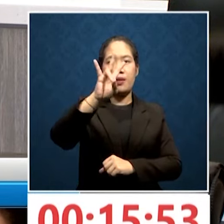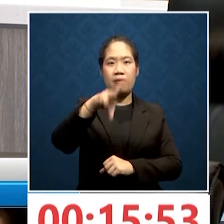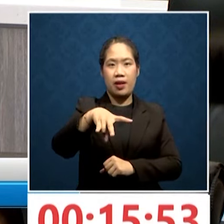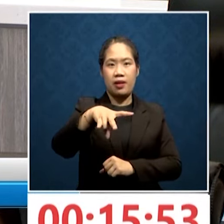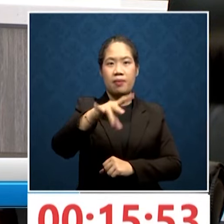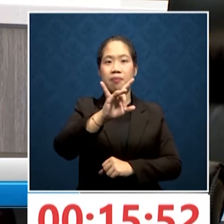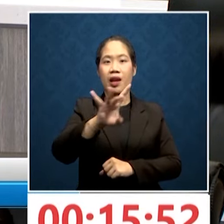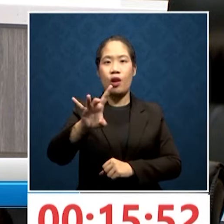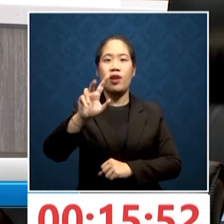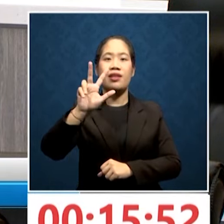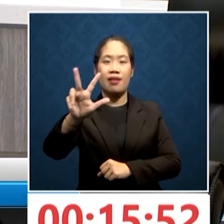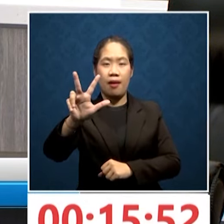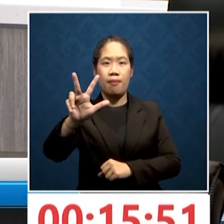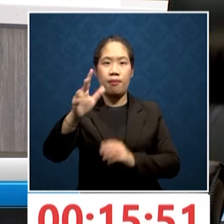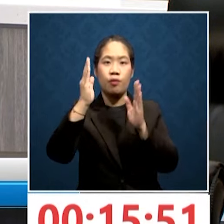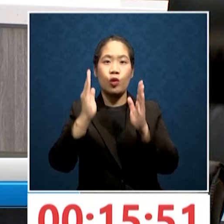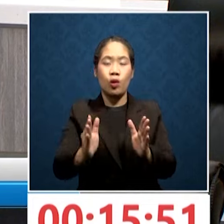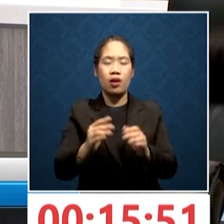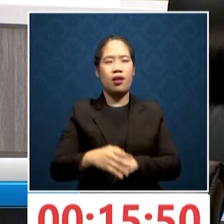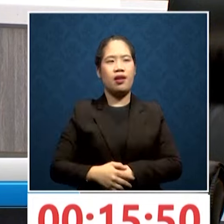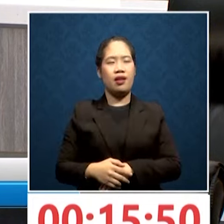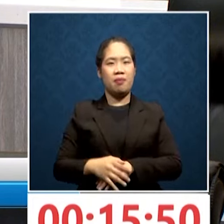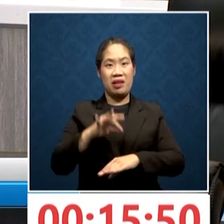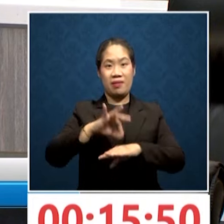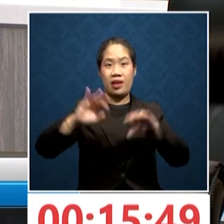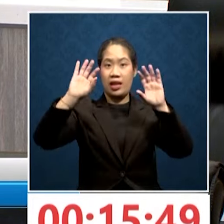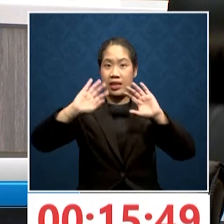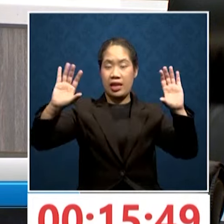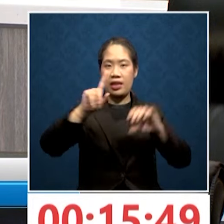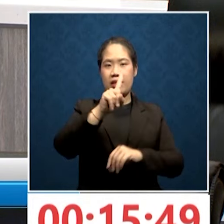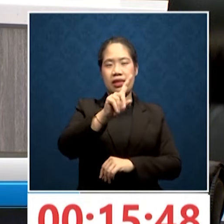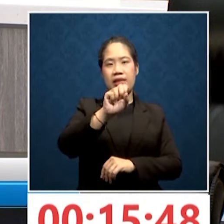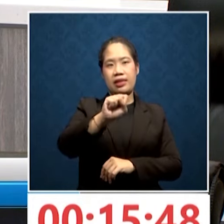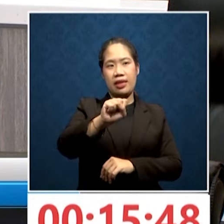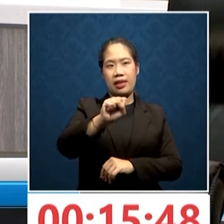3,37,803 คนกำลังคนภาครัฐนี้เป็นข้าราชการ